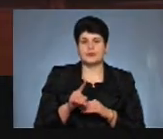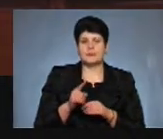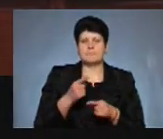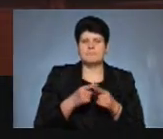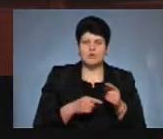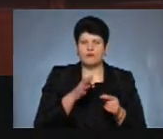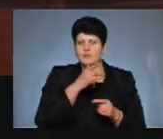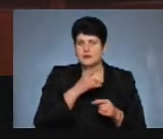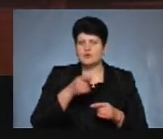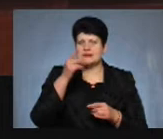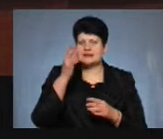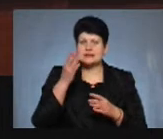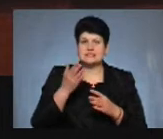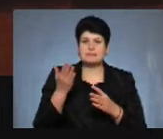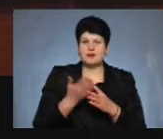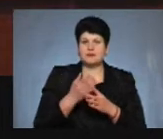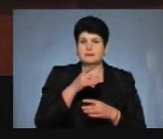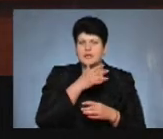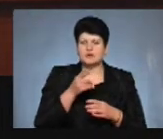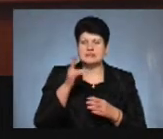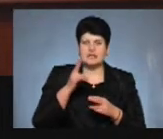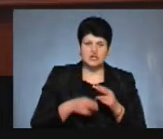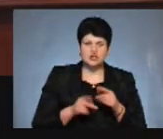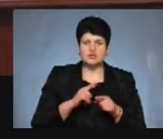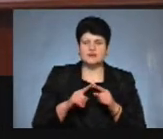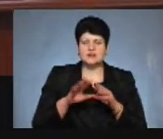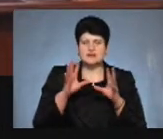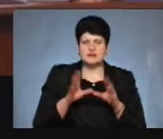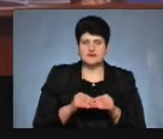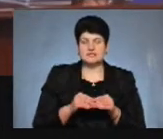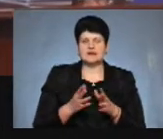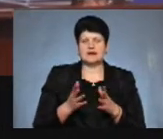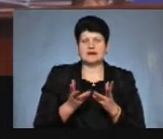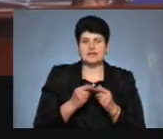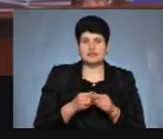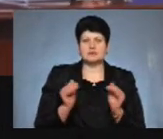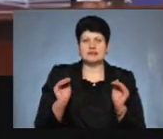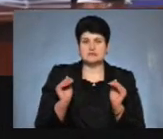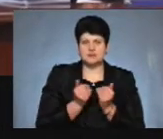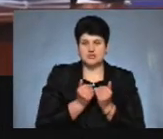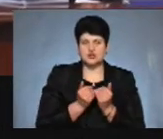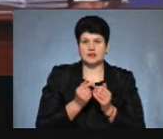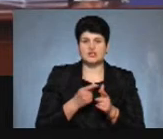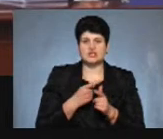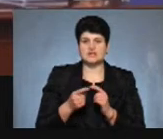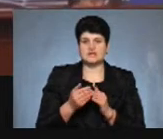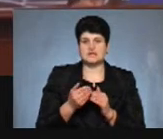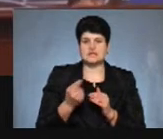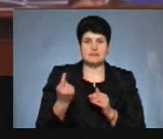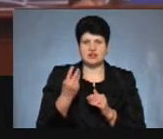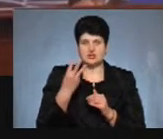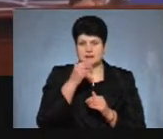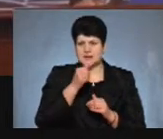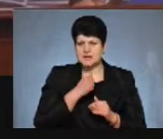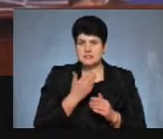період закінчується, кількість розмитнень, скоріш за все, буде меншою, ніж за перші 3 місяці.